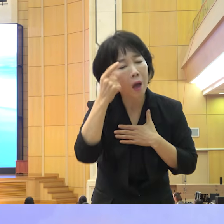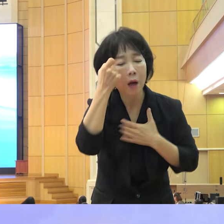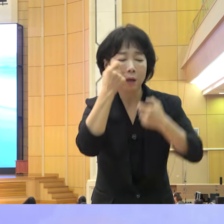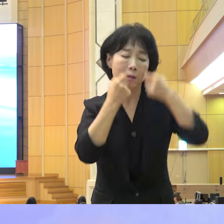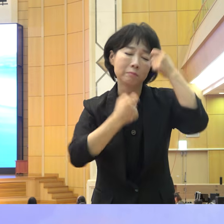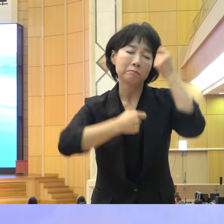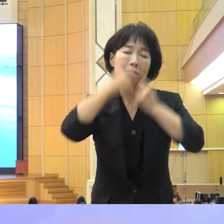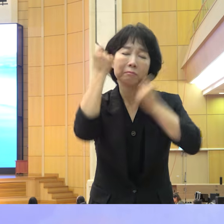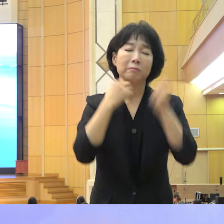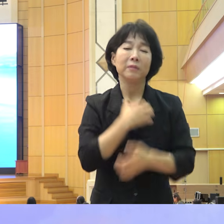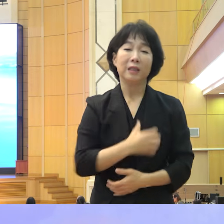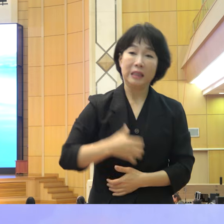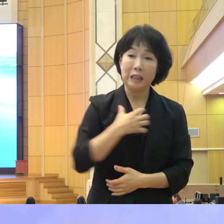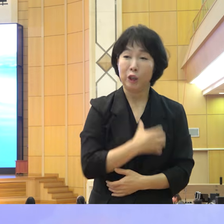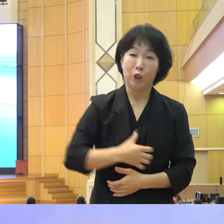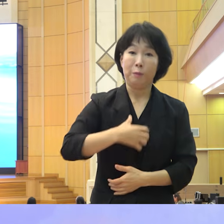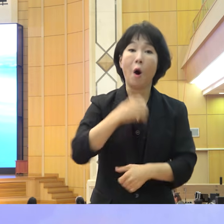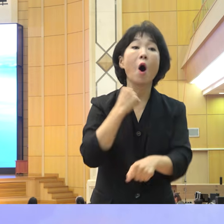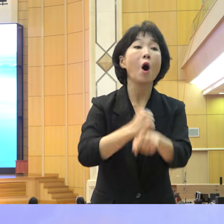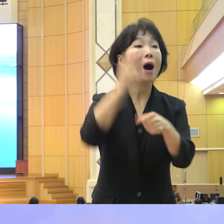슬퍼하느냐